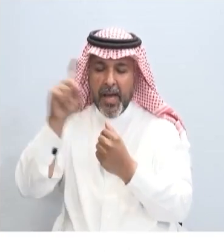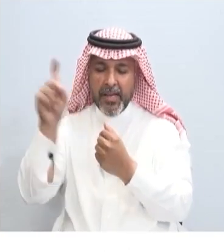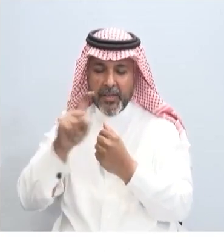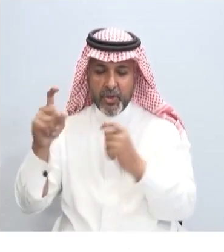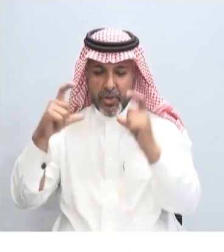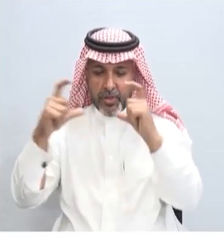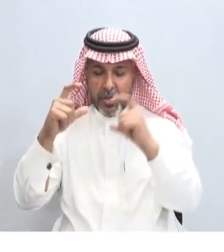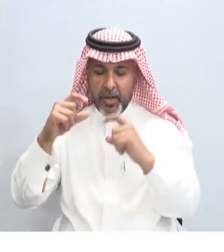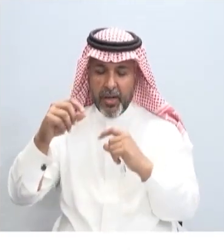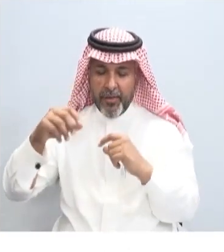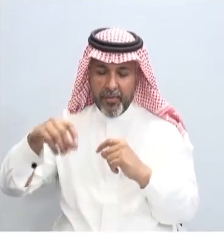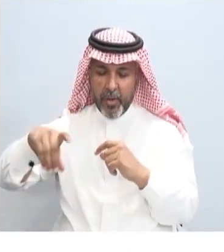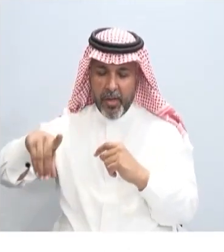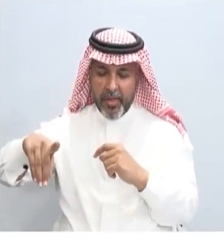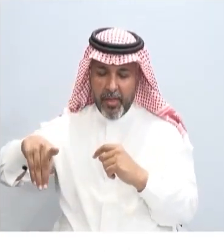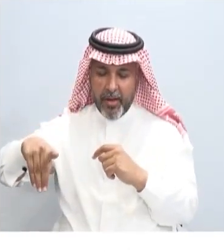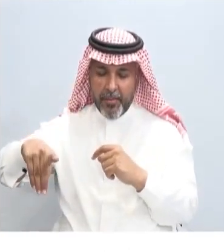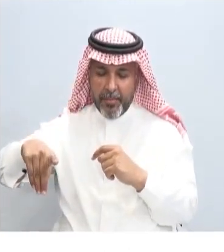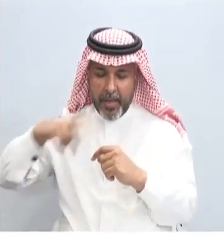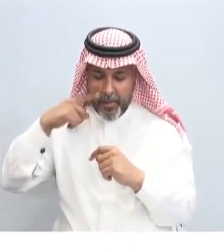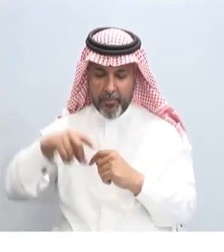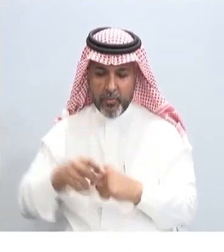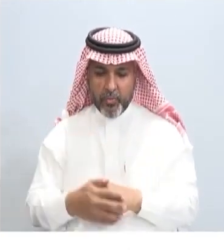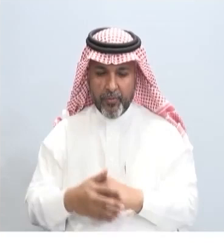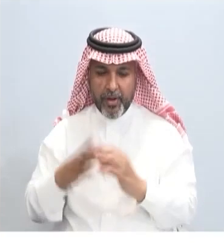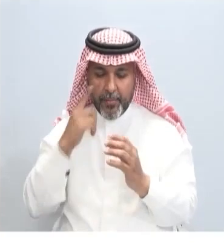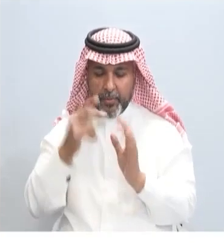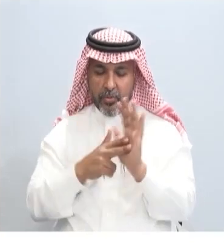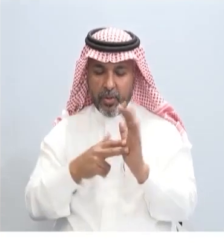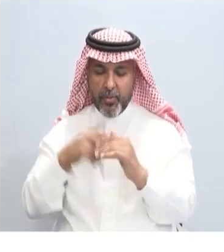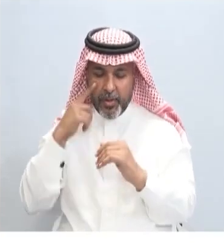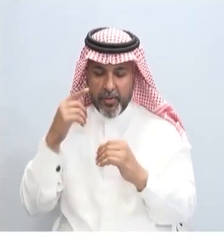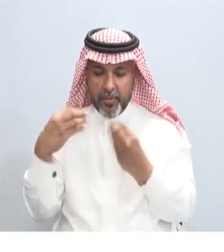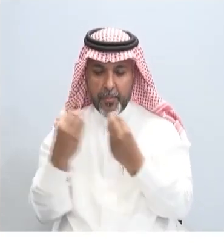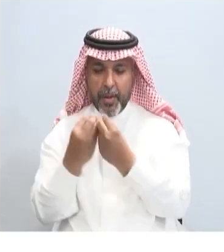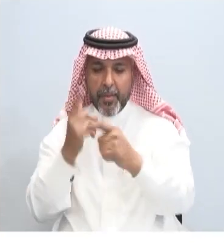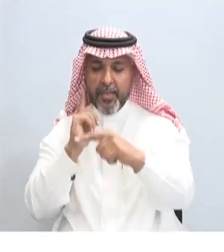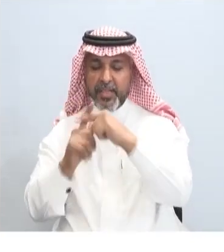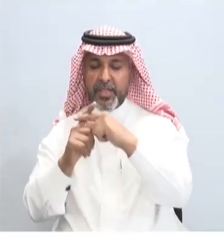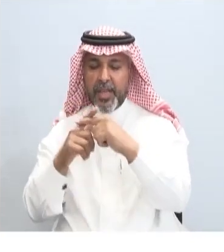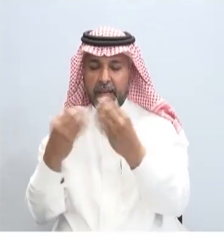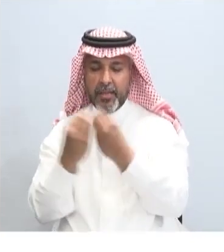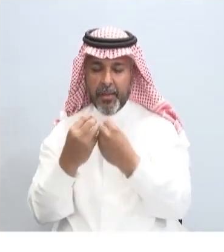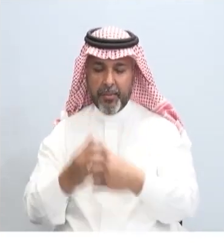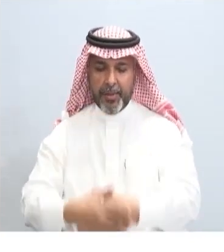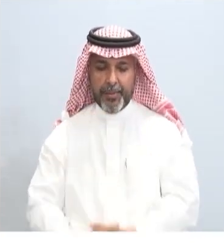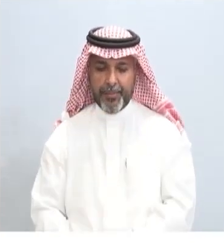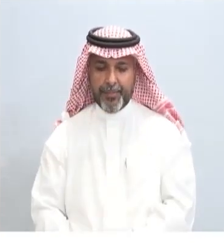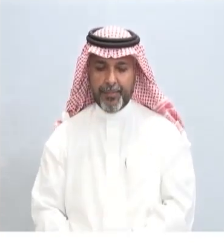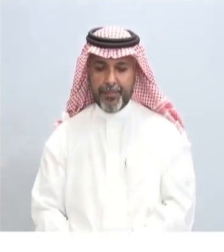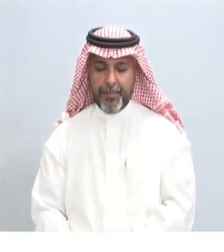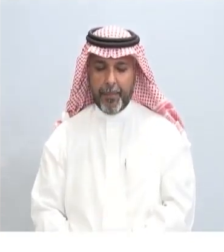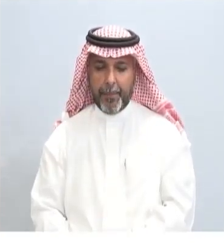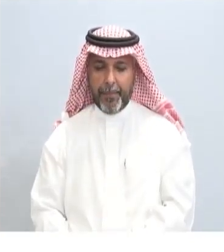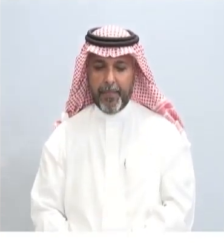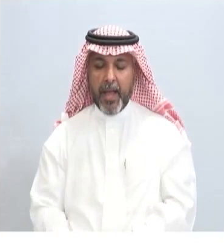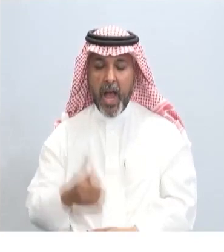احتمال الزد وقلنا دائما او يؤدي الى الجمع دائما يفسر الاو في العبارات